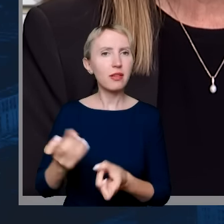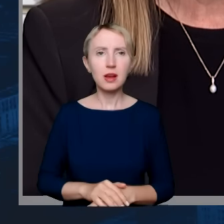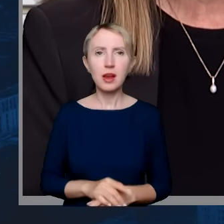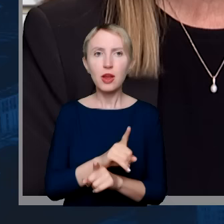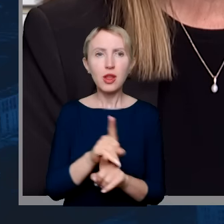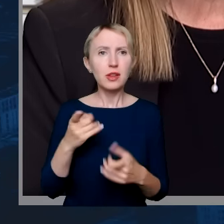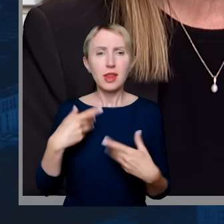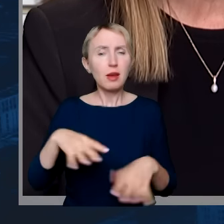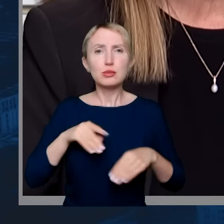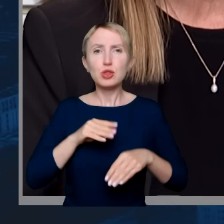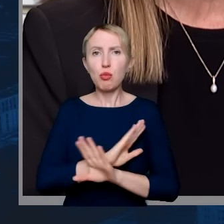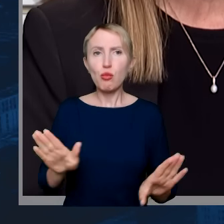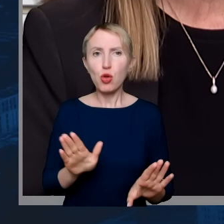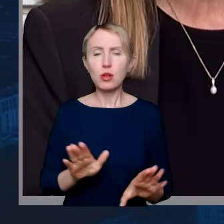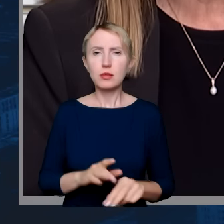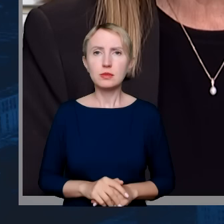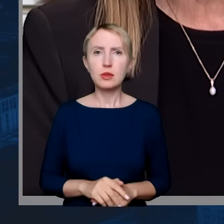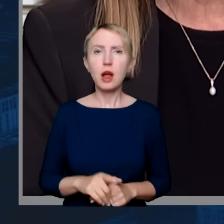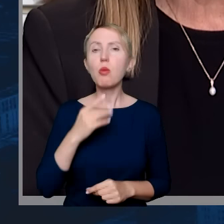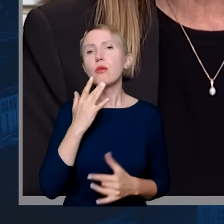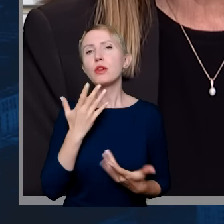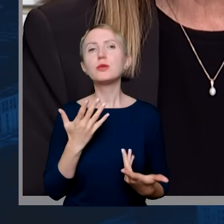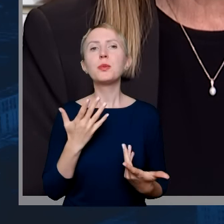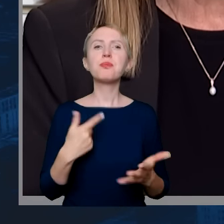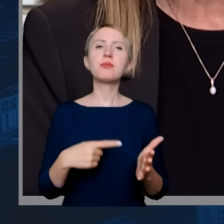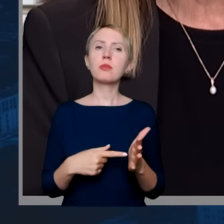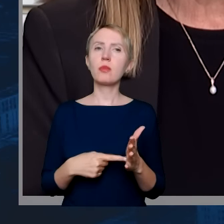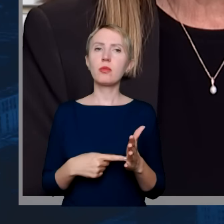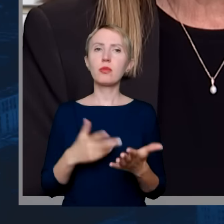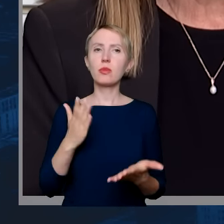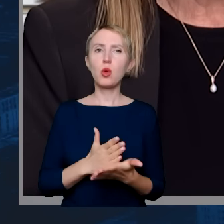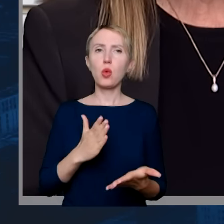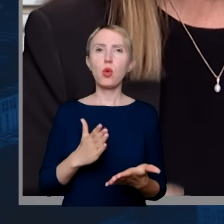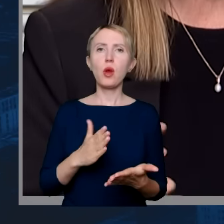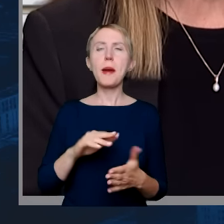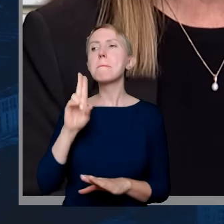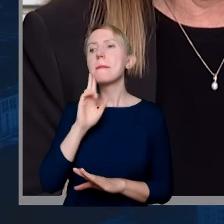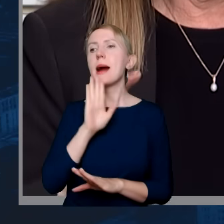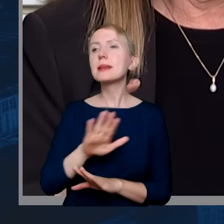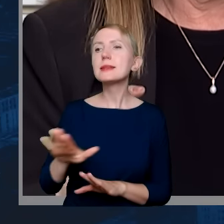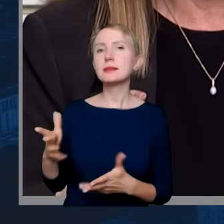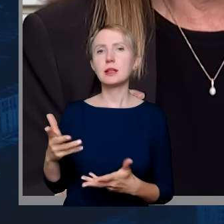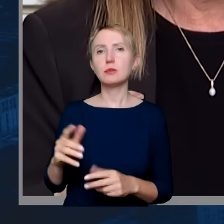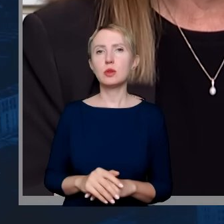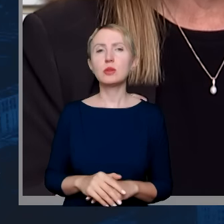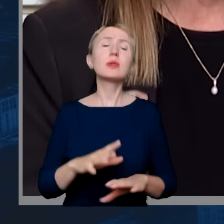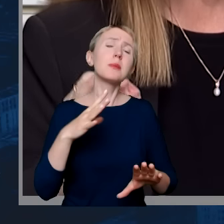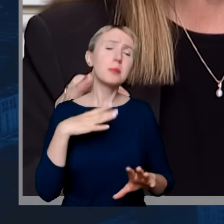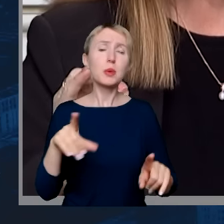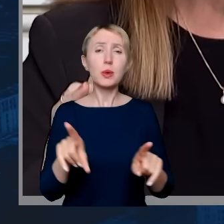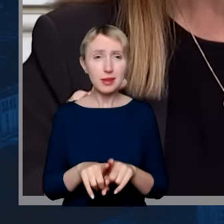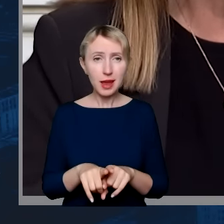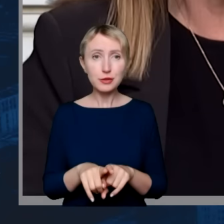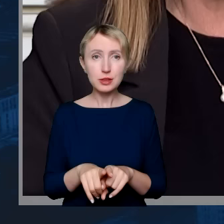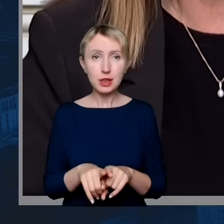państwo tego do wiadomości, twierdząc, że to są wyłącznie matki z dziećmi, które nie oczywiście tylko... tam się pojawiają. Nie